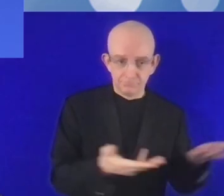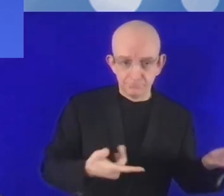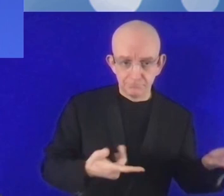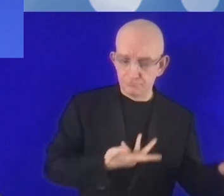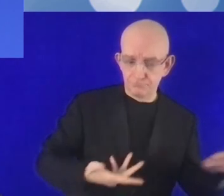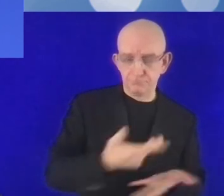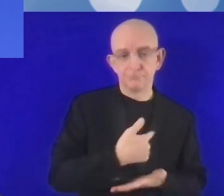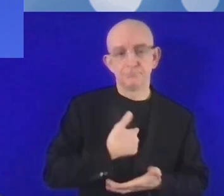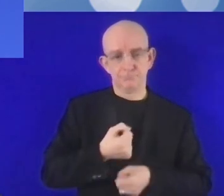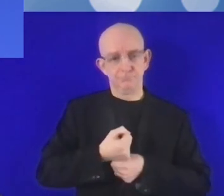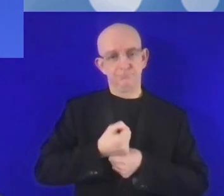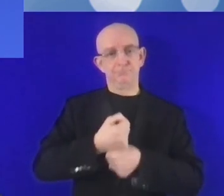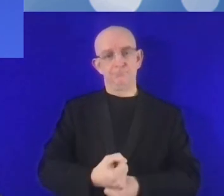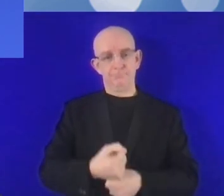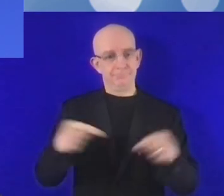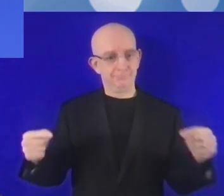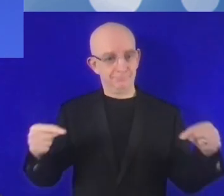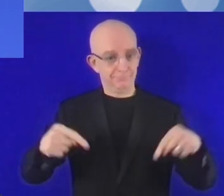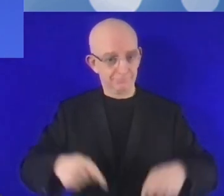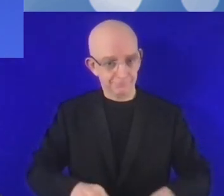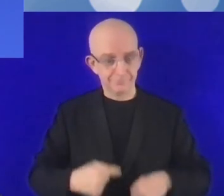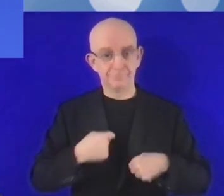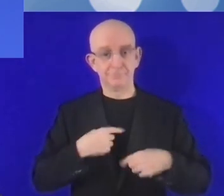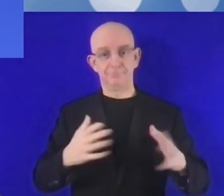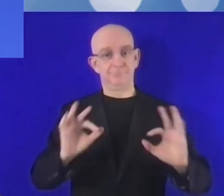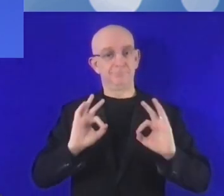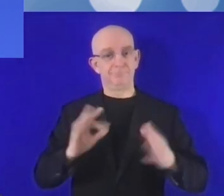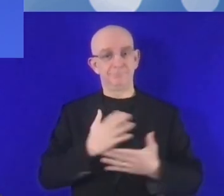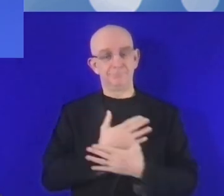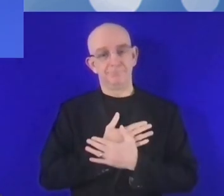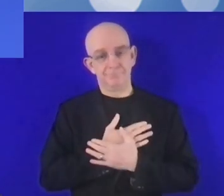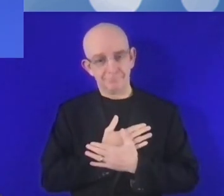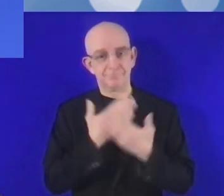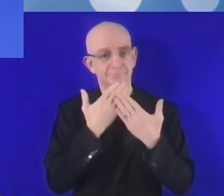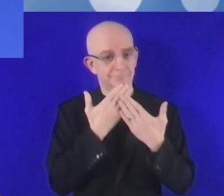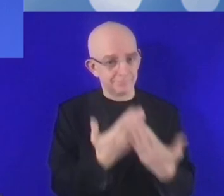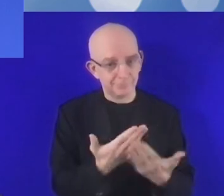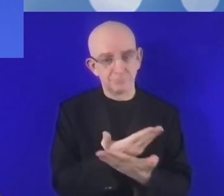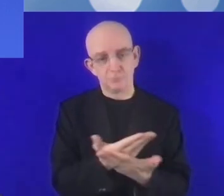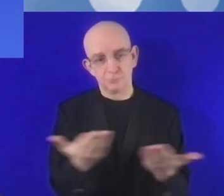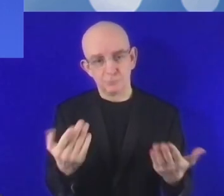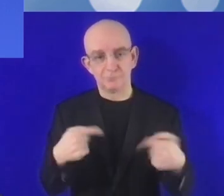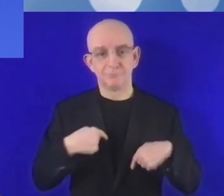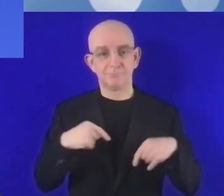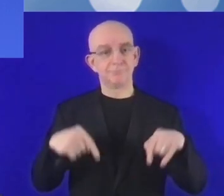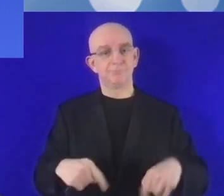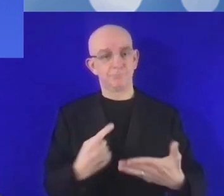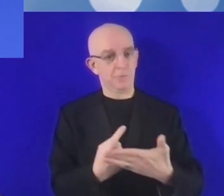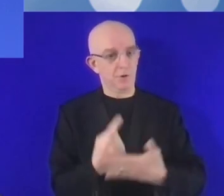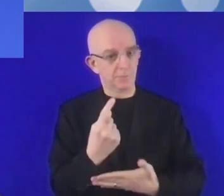我非常感兴趣，就是我对网络治理非常感兴趣。